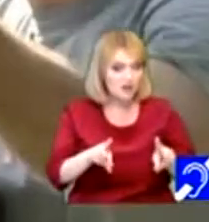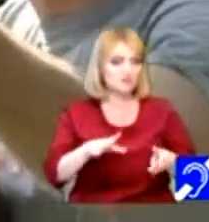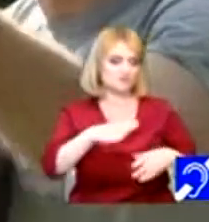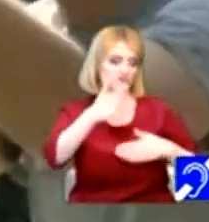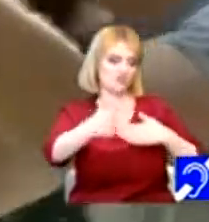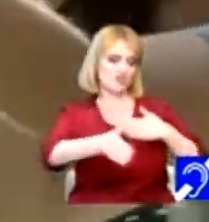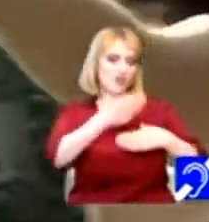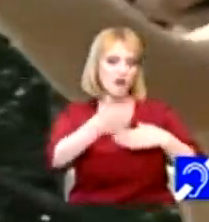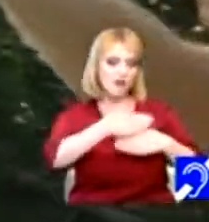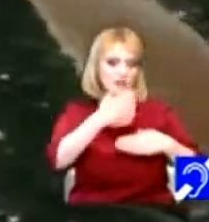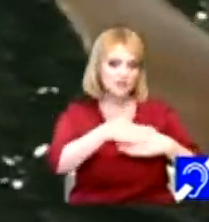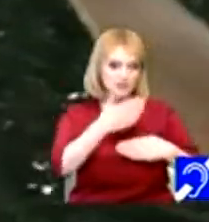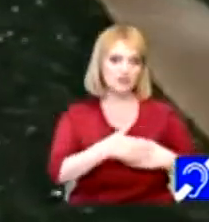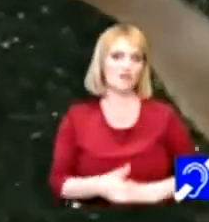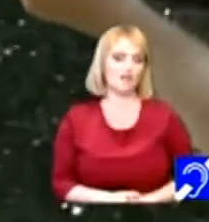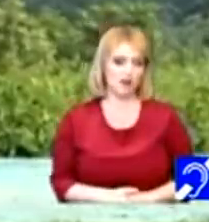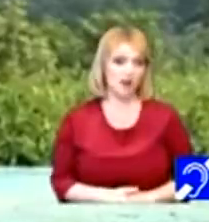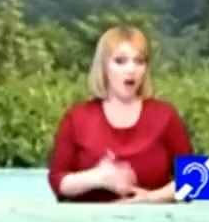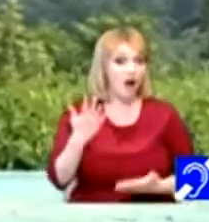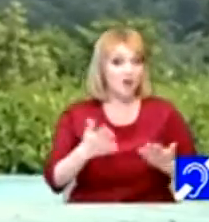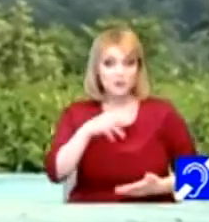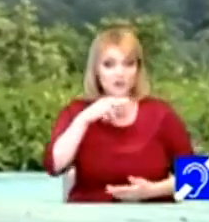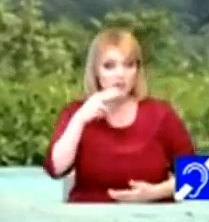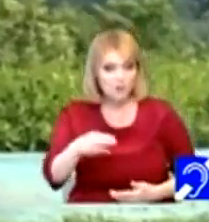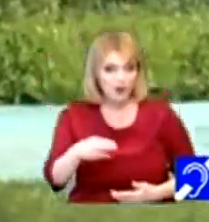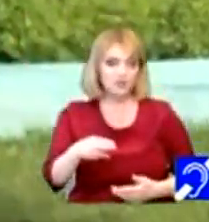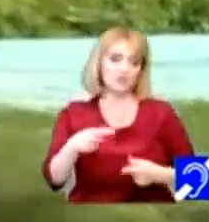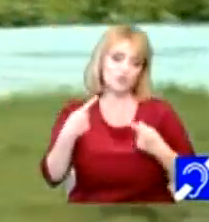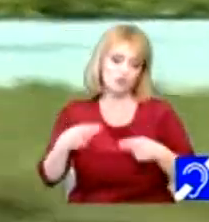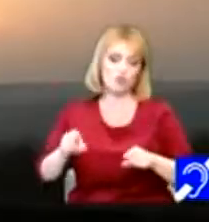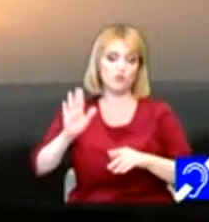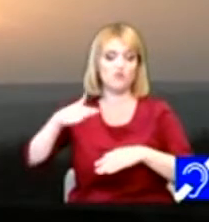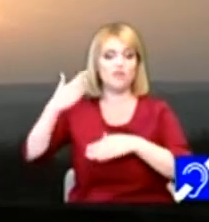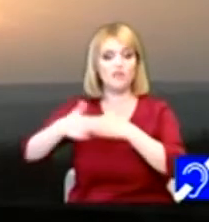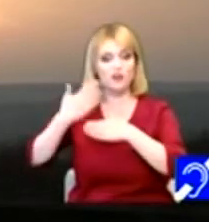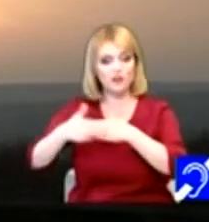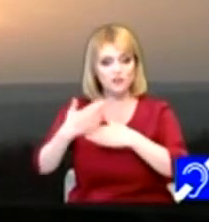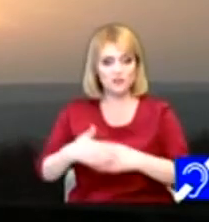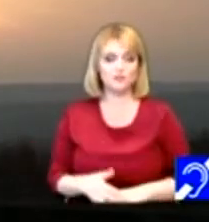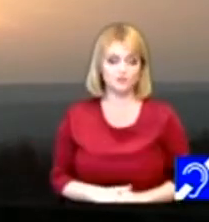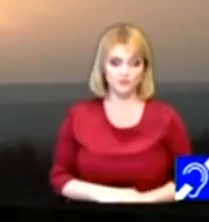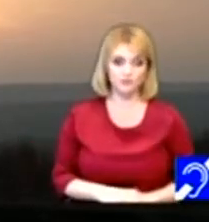mărime de la 650 unități convenționale sau cu muncă neremunerată în folosul comunității de la